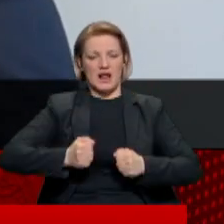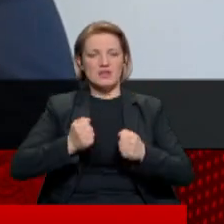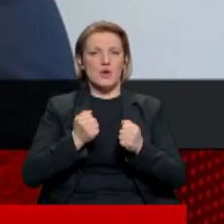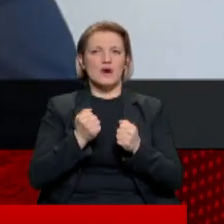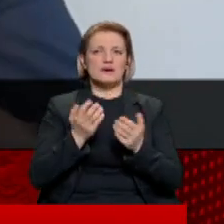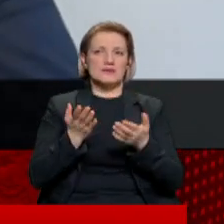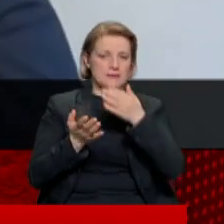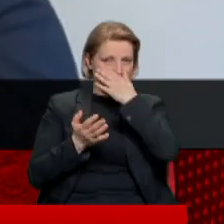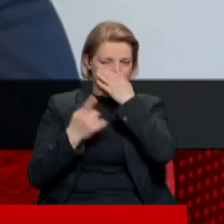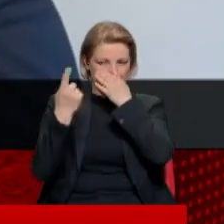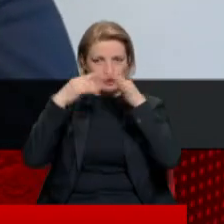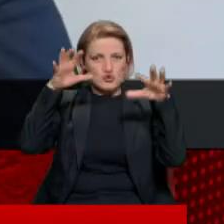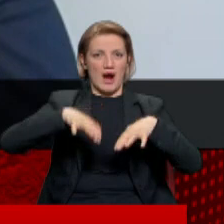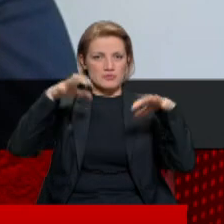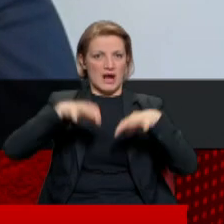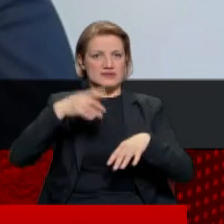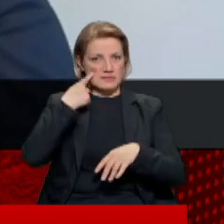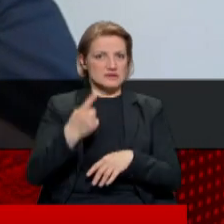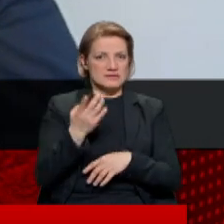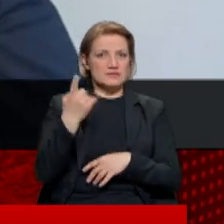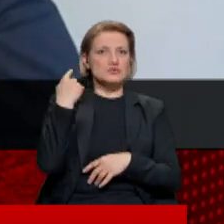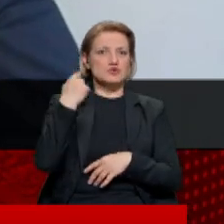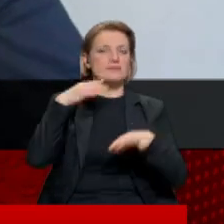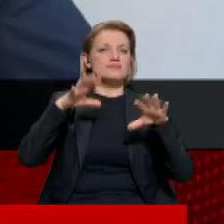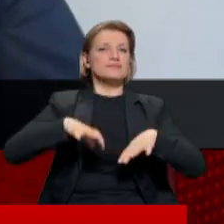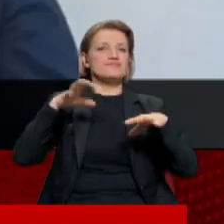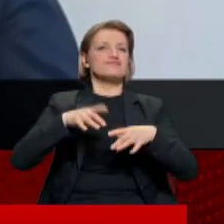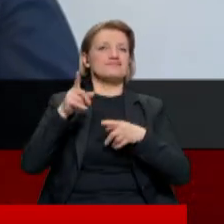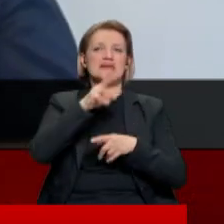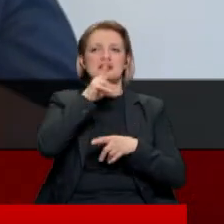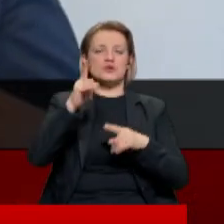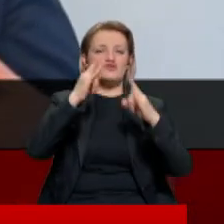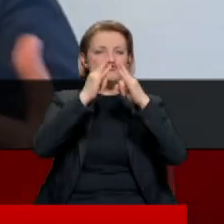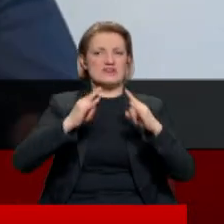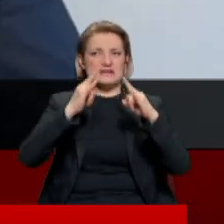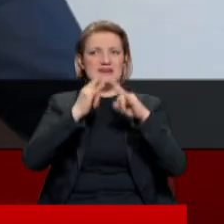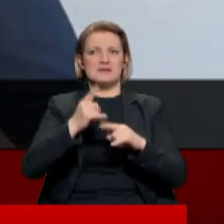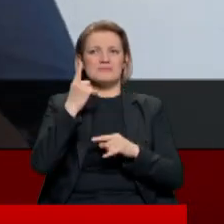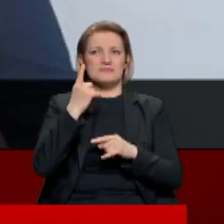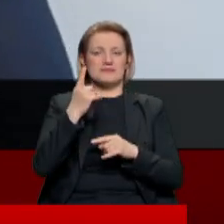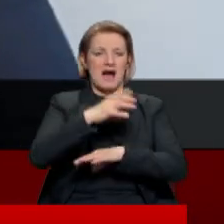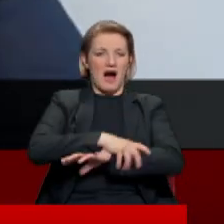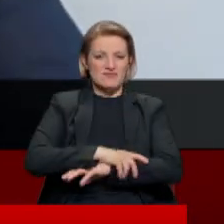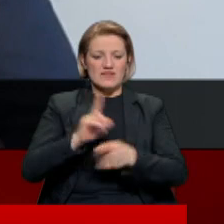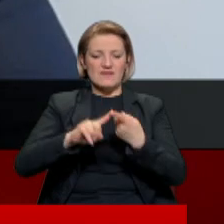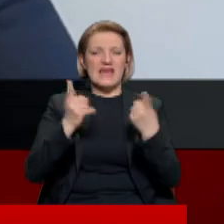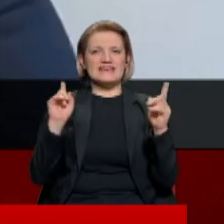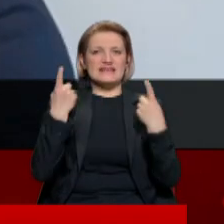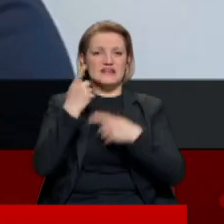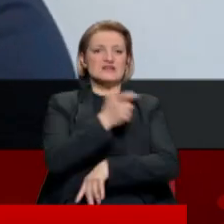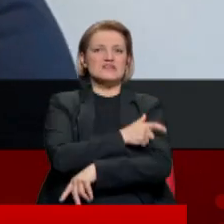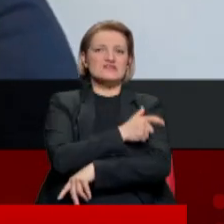açıkta. Bakın dün yağmur yağdı. Dün yağmur yağdı. Çadırları bir elden APAT ve yetkilileri